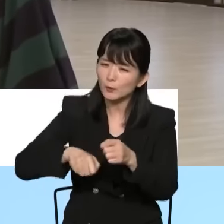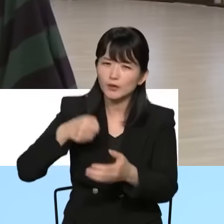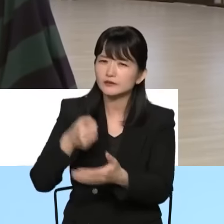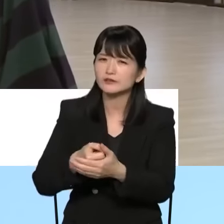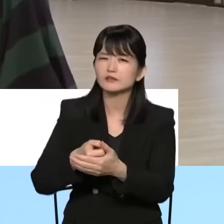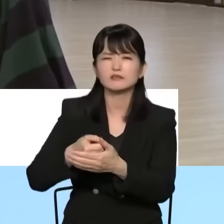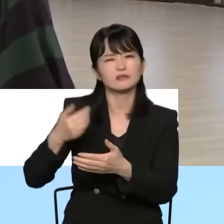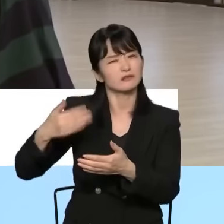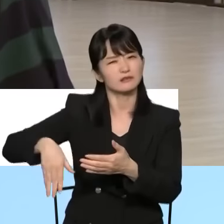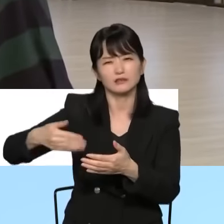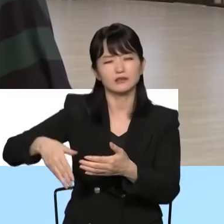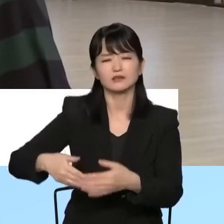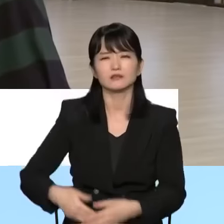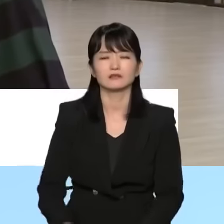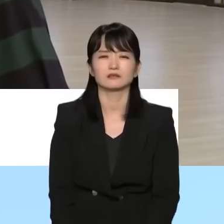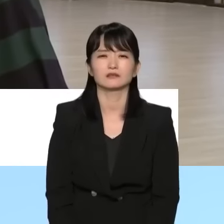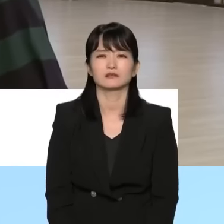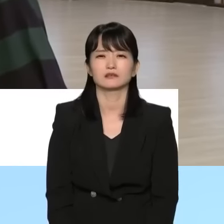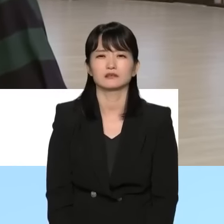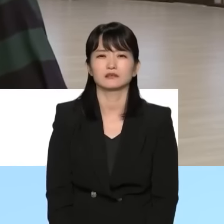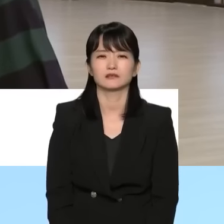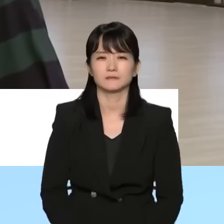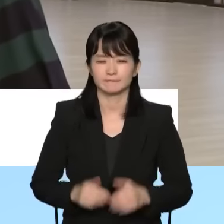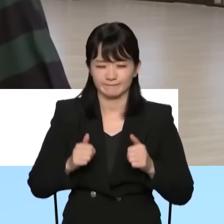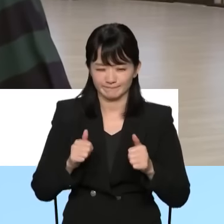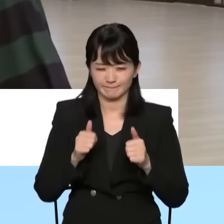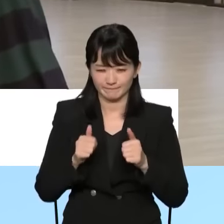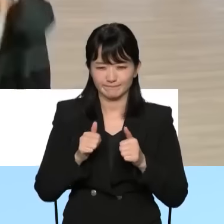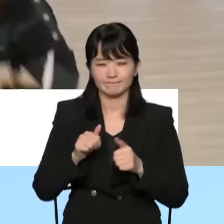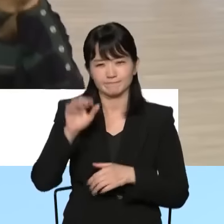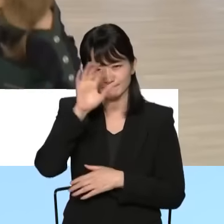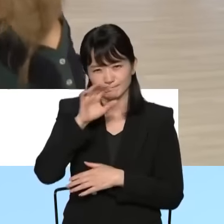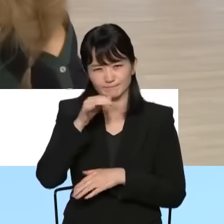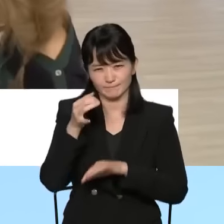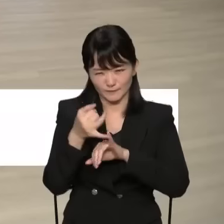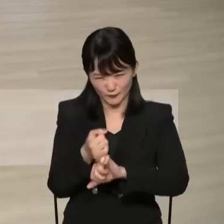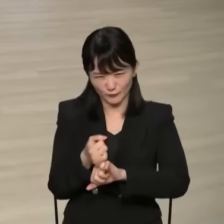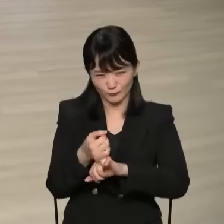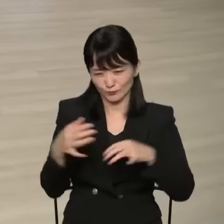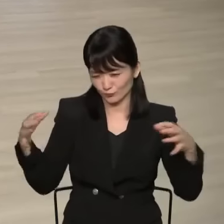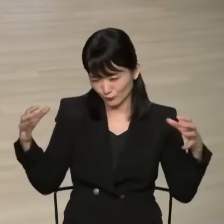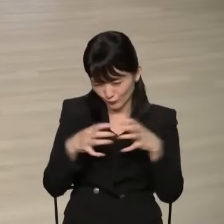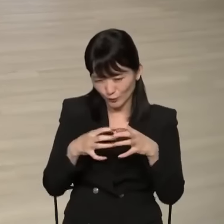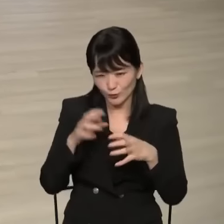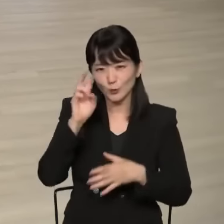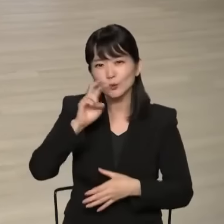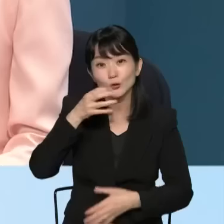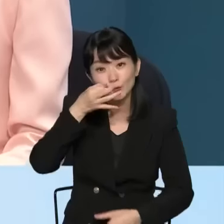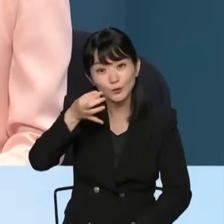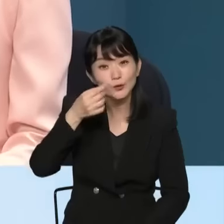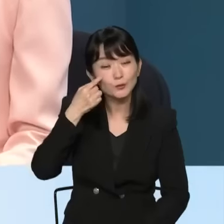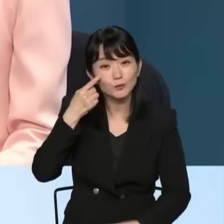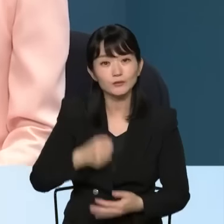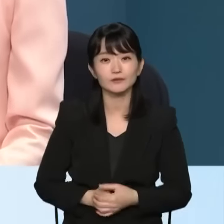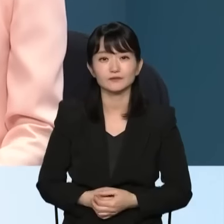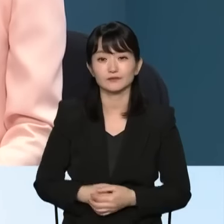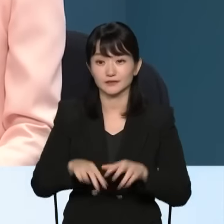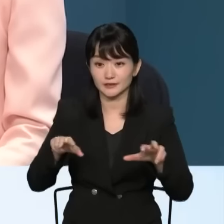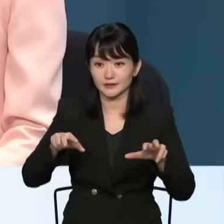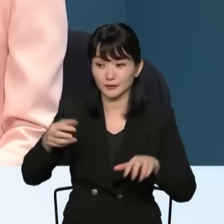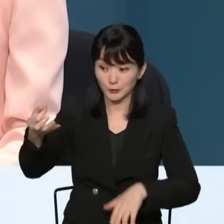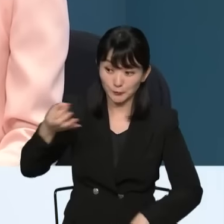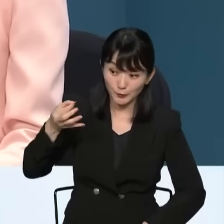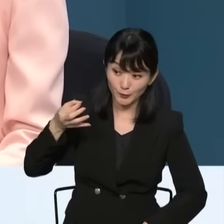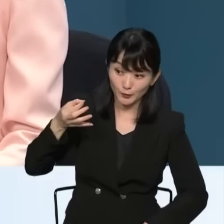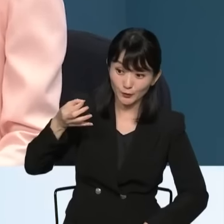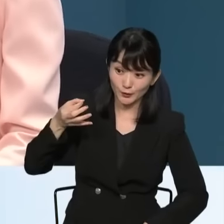수 있는 건 아직 이 자리에서 없지만 열심히 해서 꼭 결실을 한번 맺어보겠습니다. 혹시 이거 보고 있을 핑클 멤버들에게